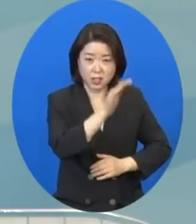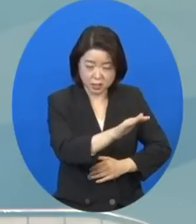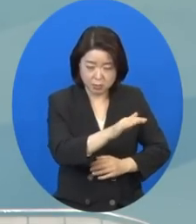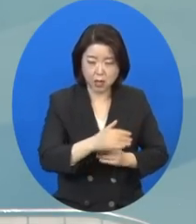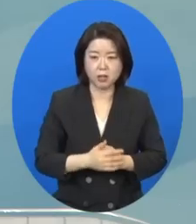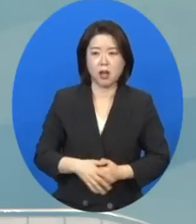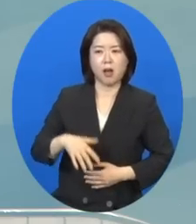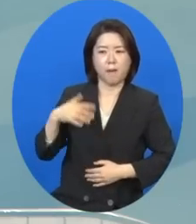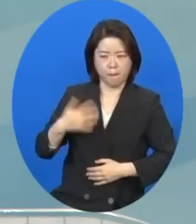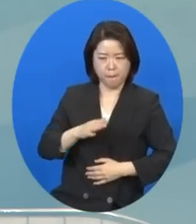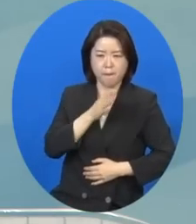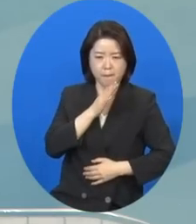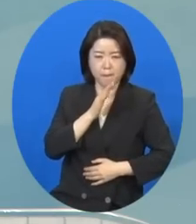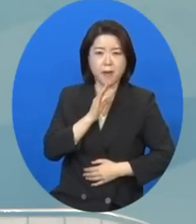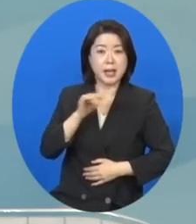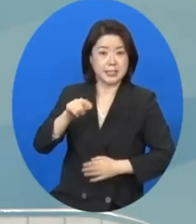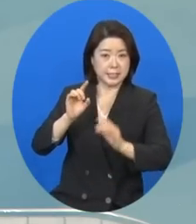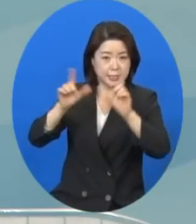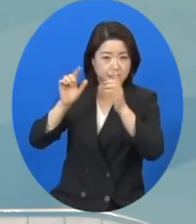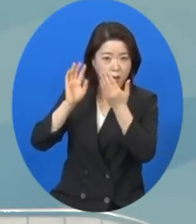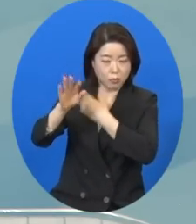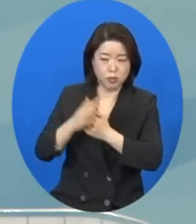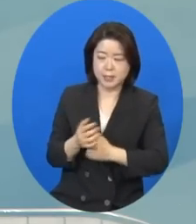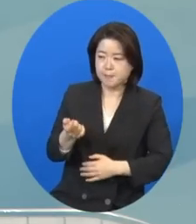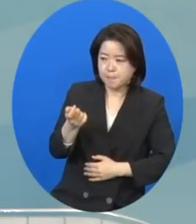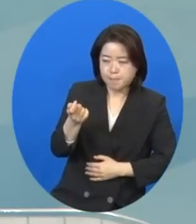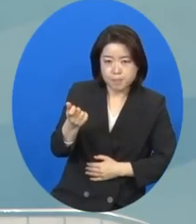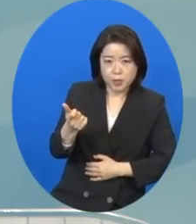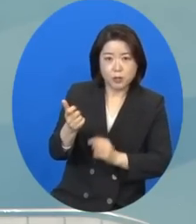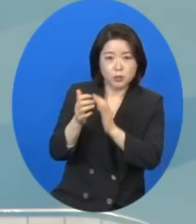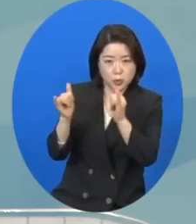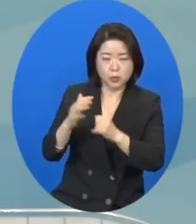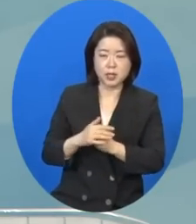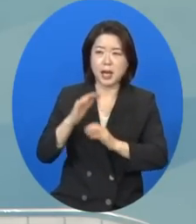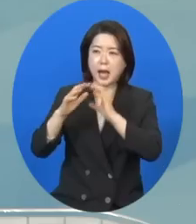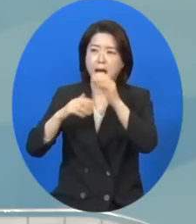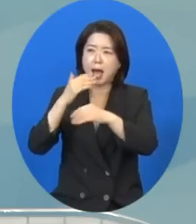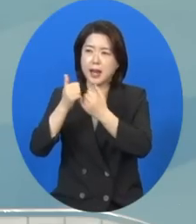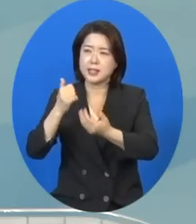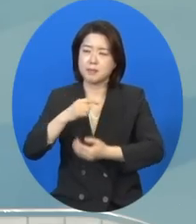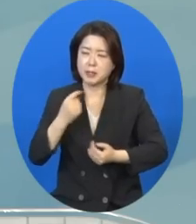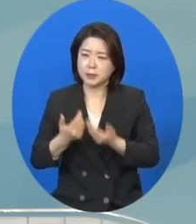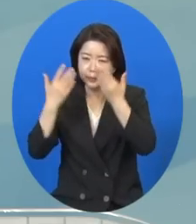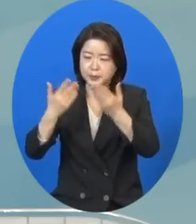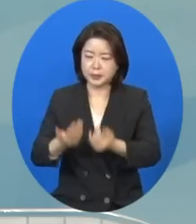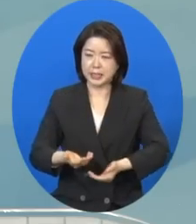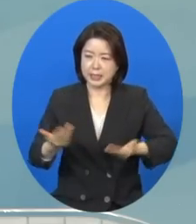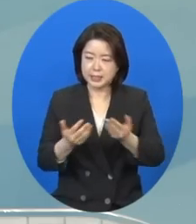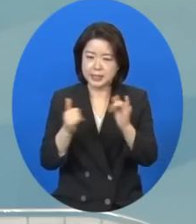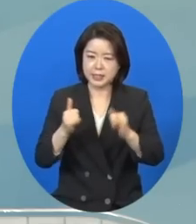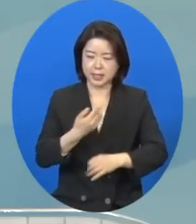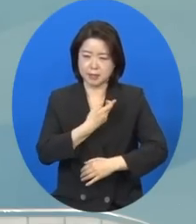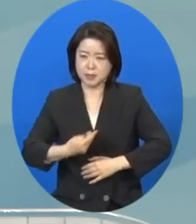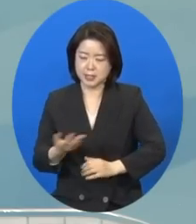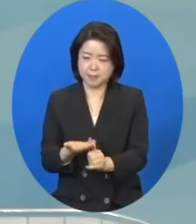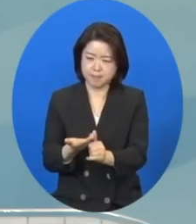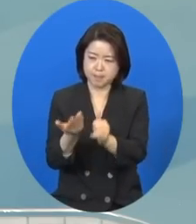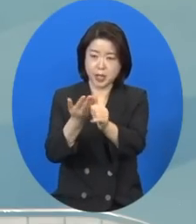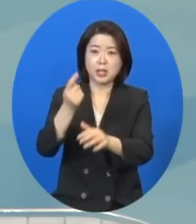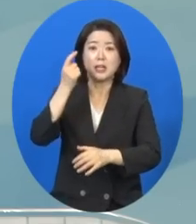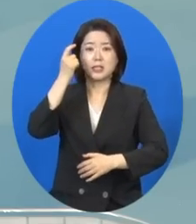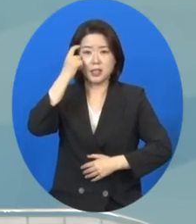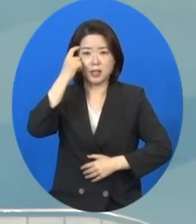저는 그날 이후로 정말 소수의 하나님의 헌신된 일꾼과 제자를 길러내야겠다라고 하는